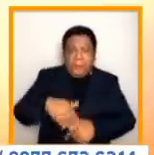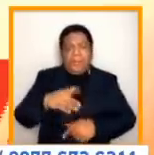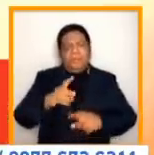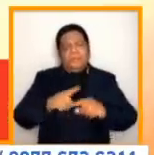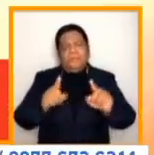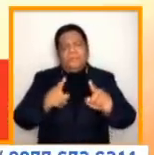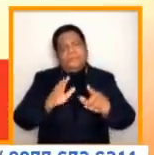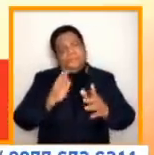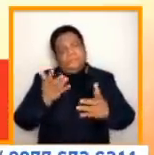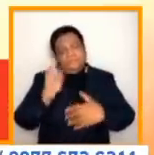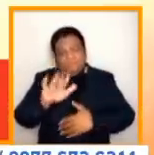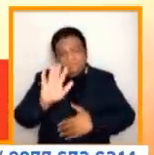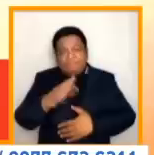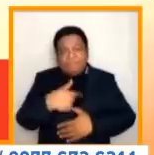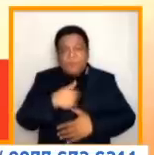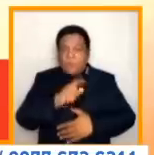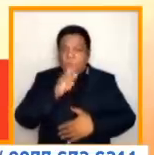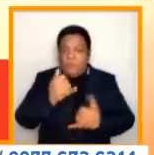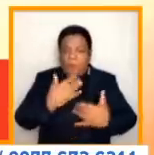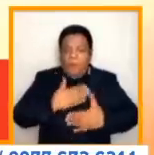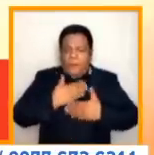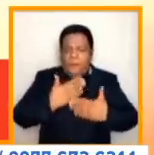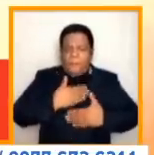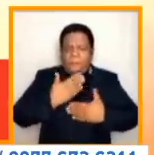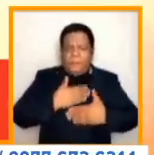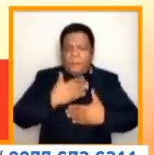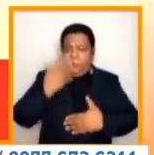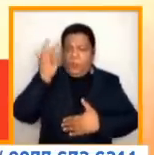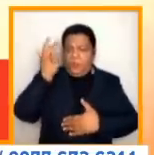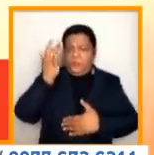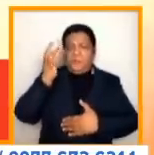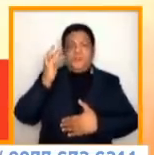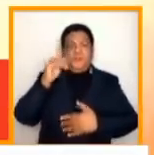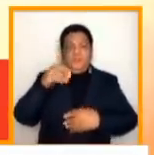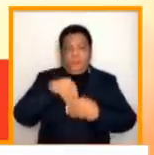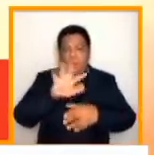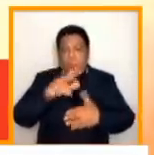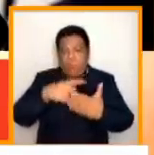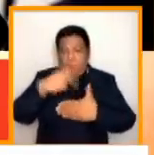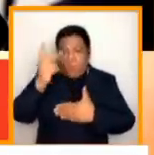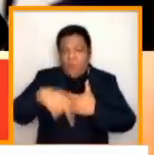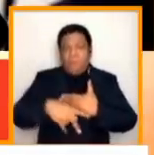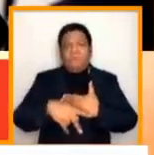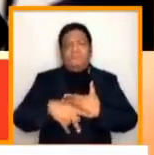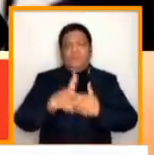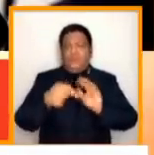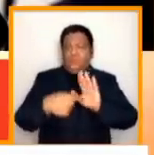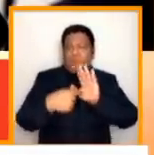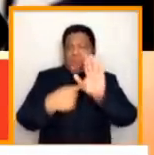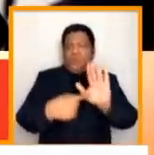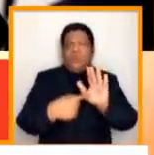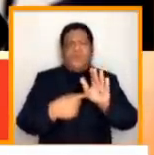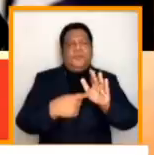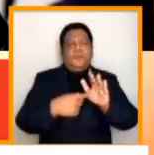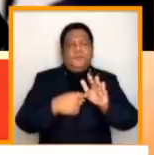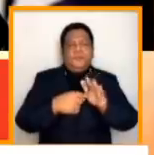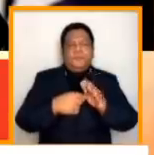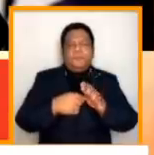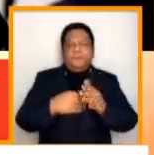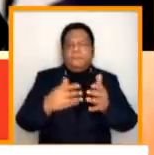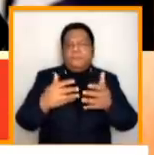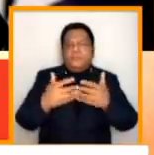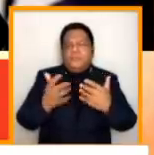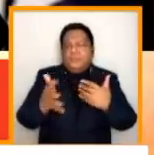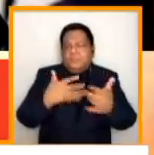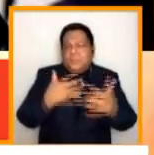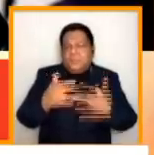ako'y labis na natutuwa nga noong isang araw, di ba? Dahil mismong sa programa nyo, pinakita yung mga small good deeds. Alam mo, yung babaeng pulis